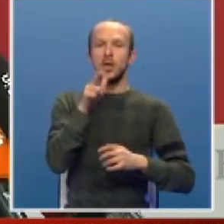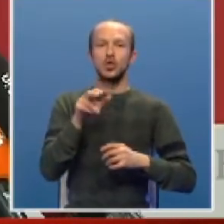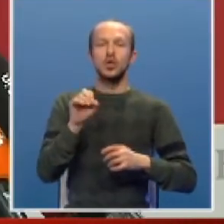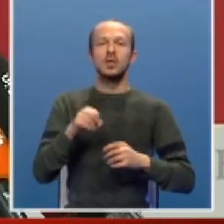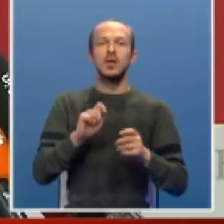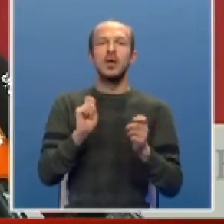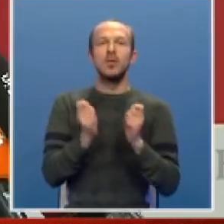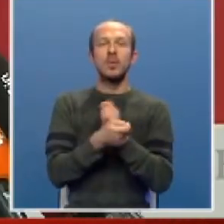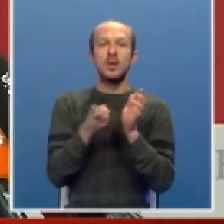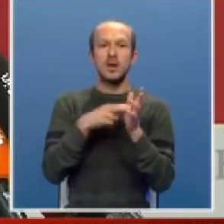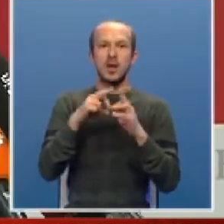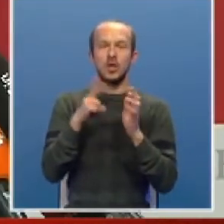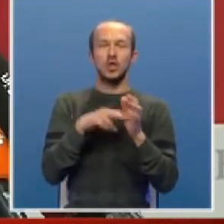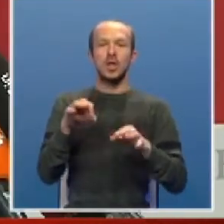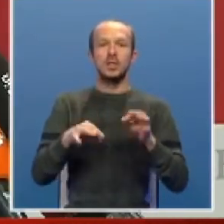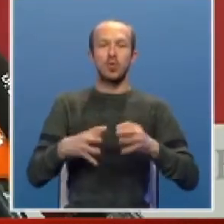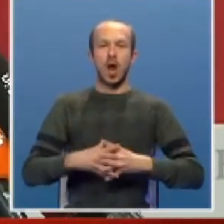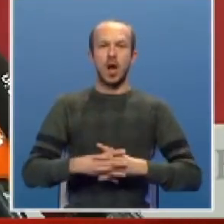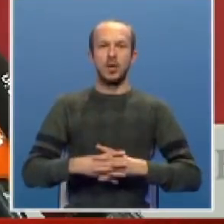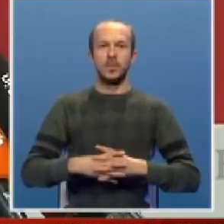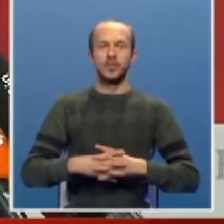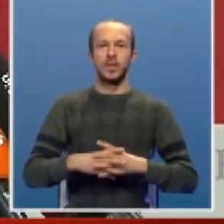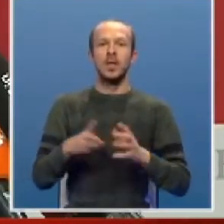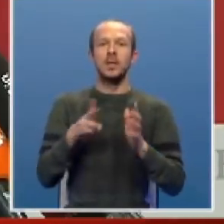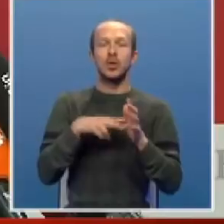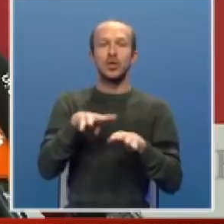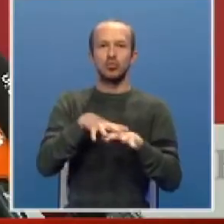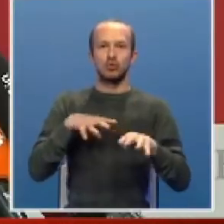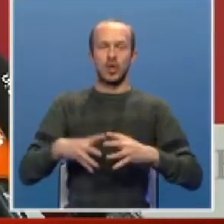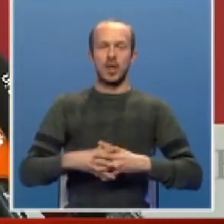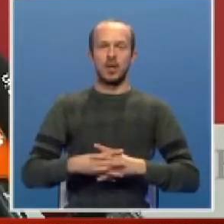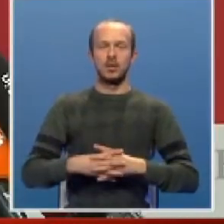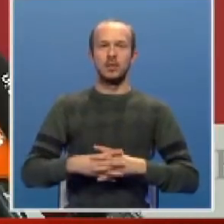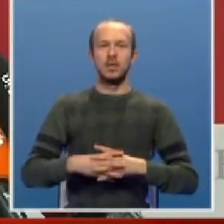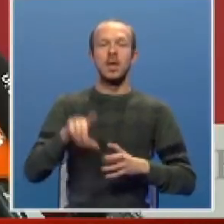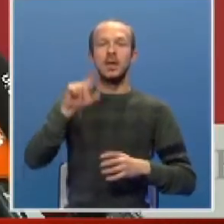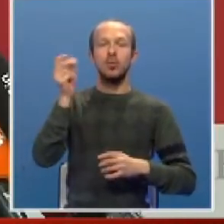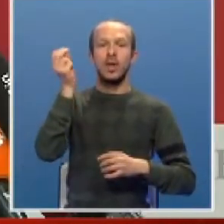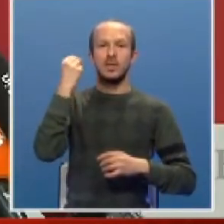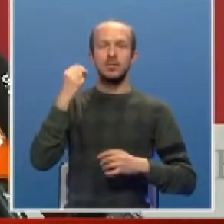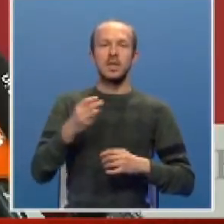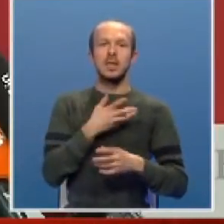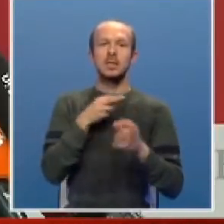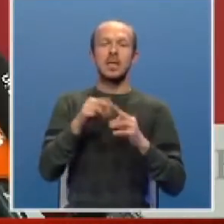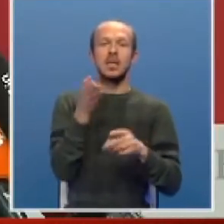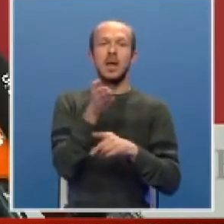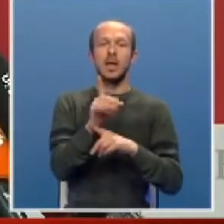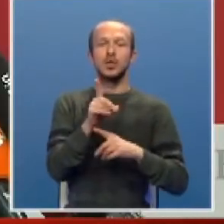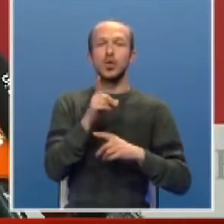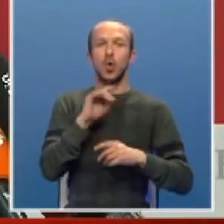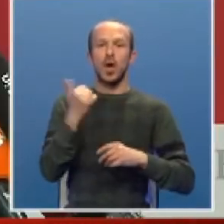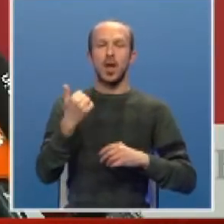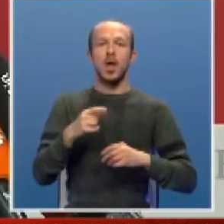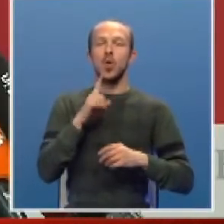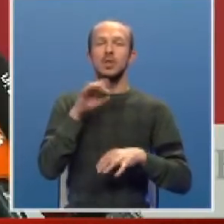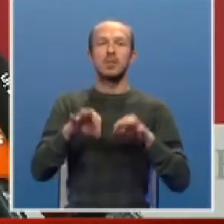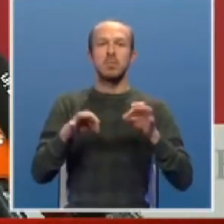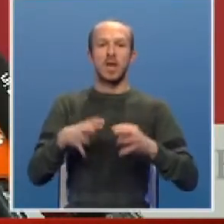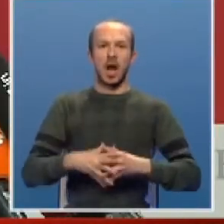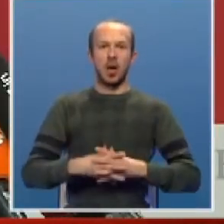se promijeni način izbora u Narodnoj skupštini Republike Srpske za delegaciju koja se